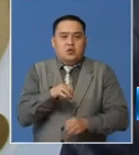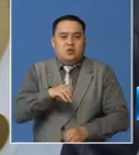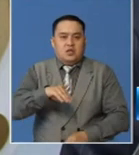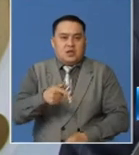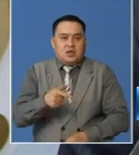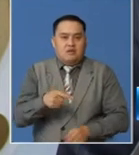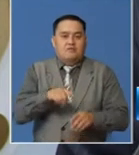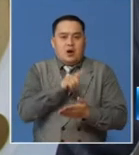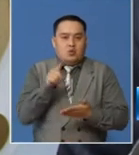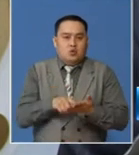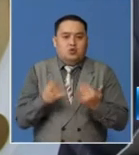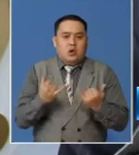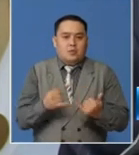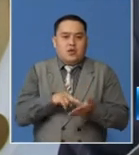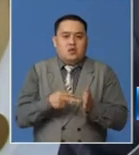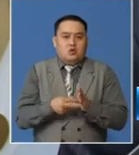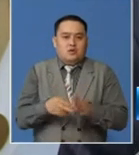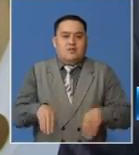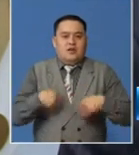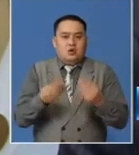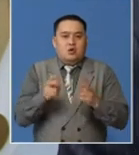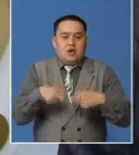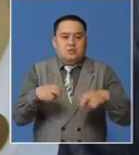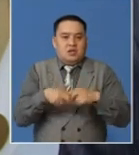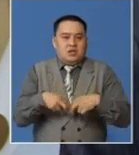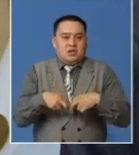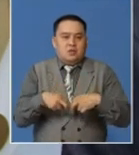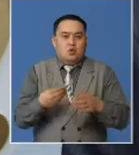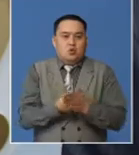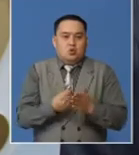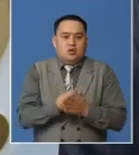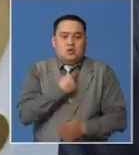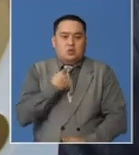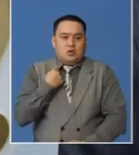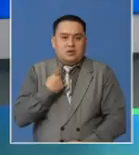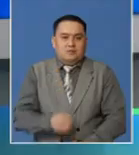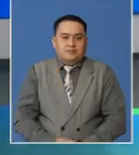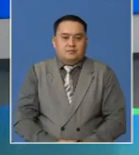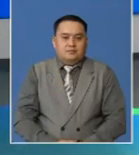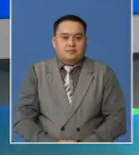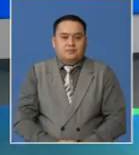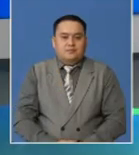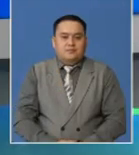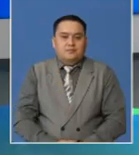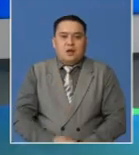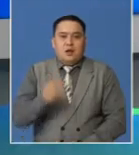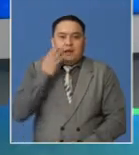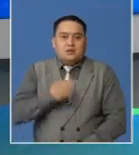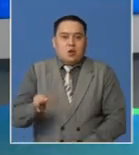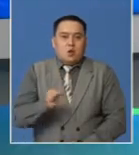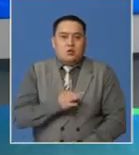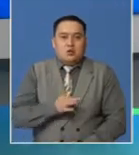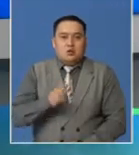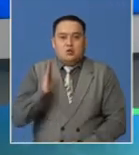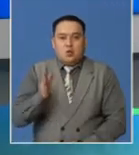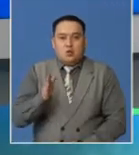Этот вопрос как раз в ближайшее время планируем вынести на рассмотрение бюджета областного маслихата. В Алматинской области в